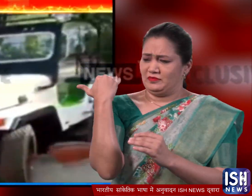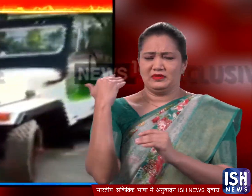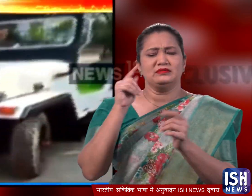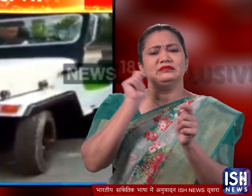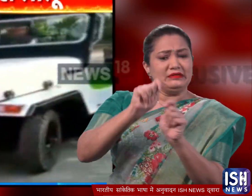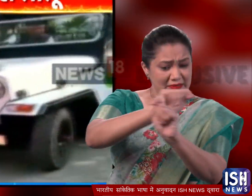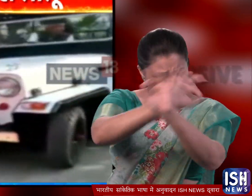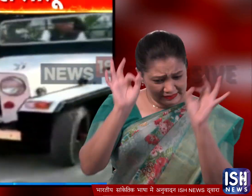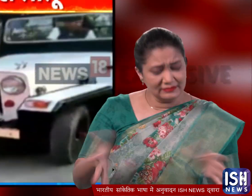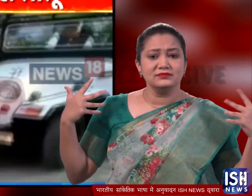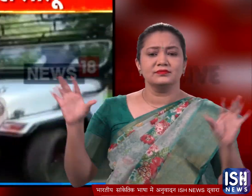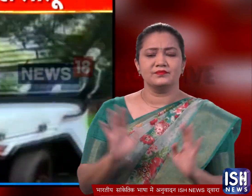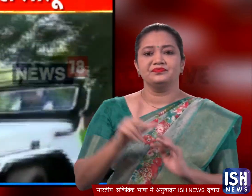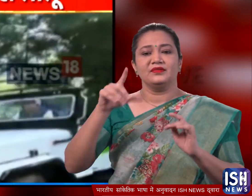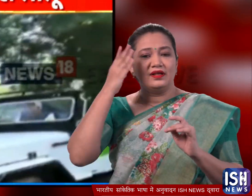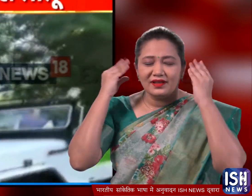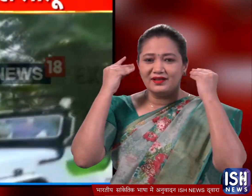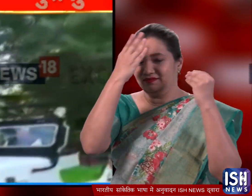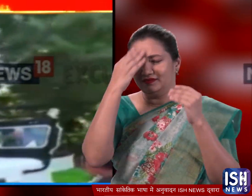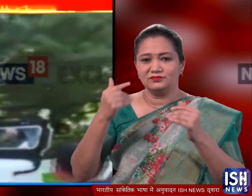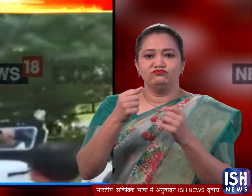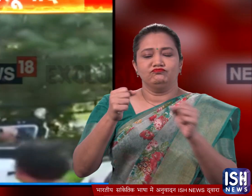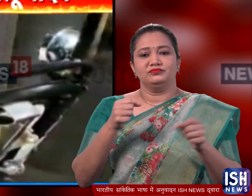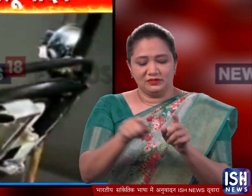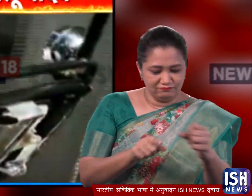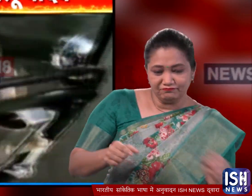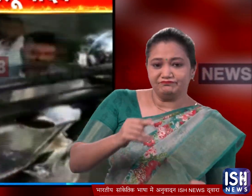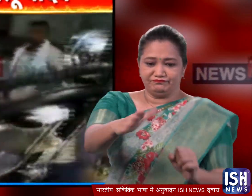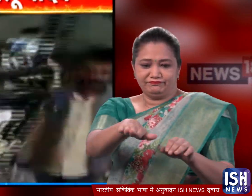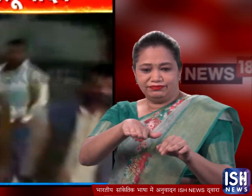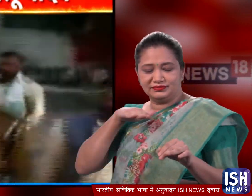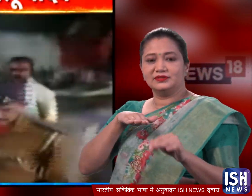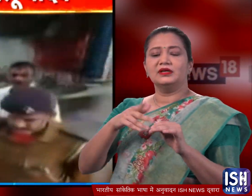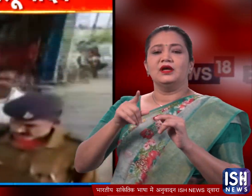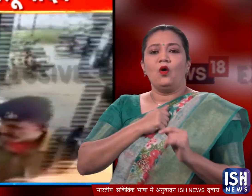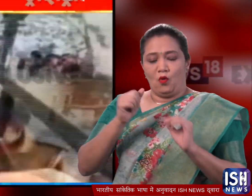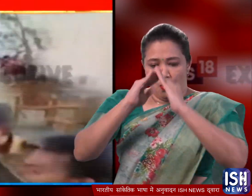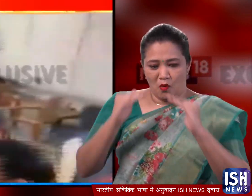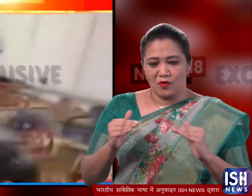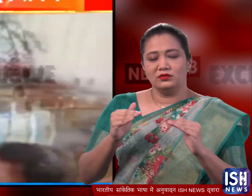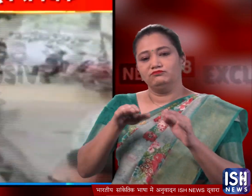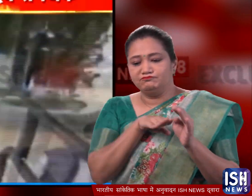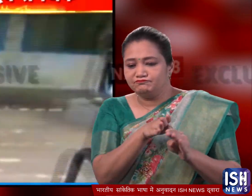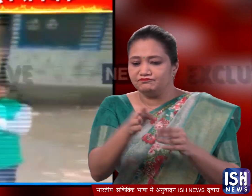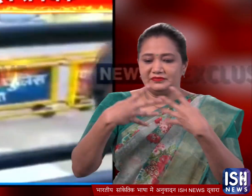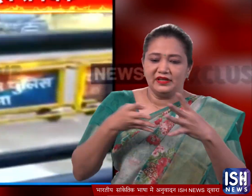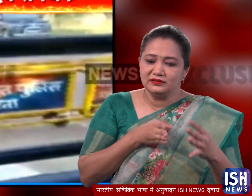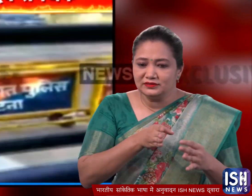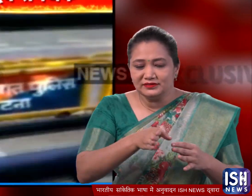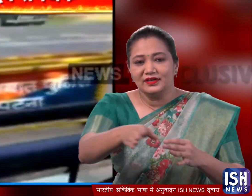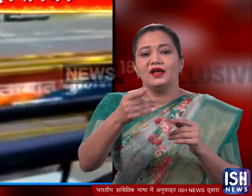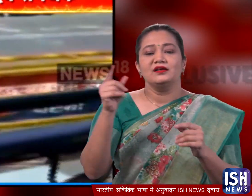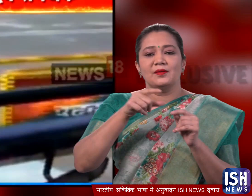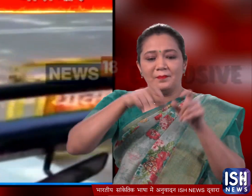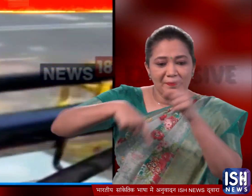गया। इस गाड़ी में बैठने के बाद लालू ने पहले रिवर्स गियर लगाया और फिर अपने घर 10 सर्कुलर रोड के अहाते से बाहर निकलने लगे।